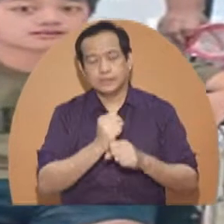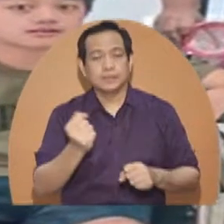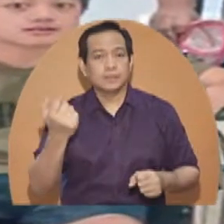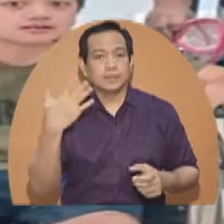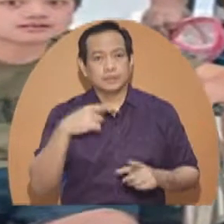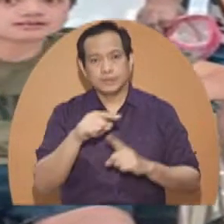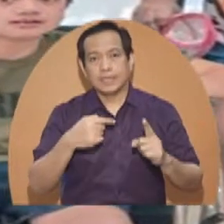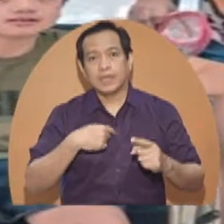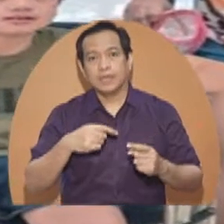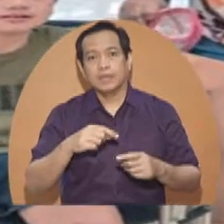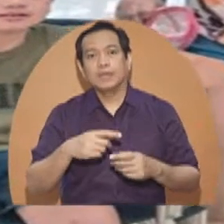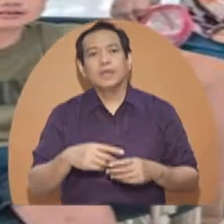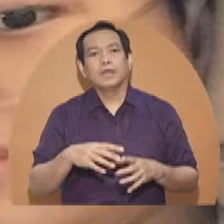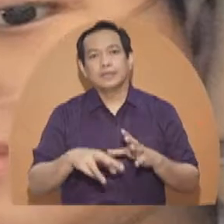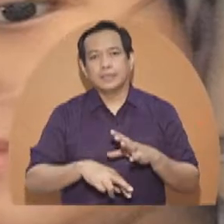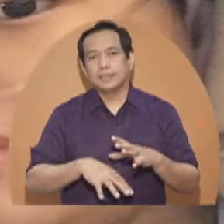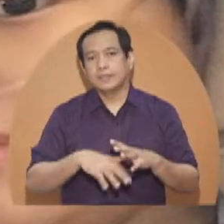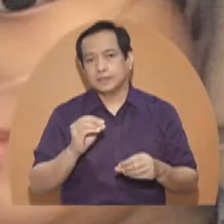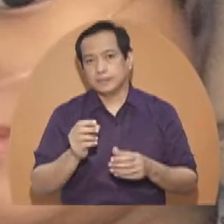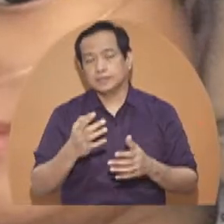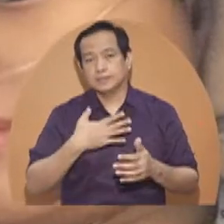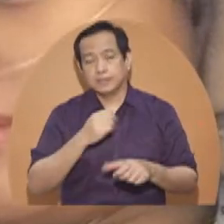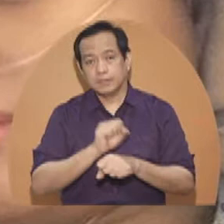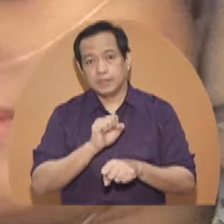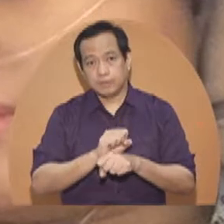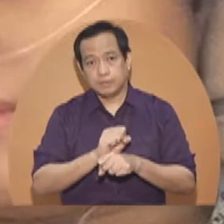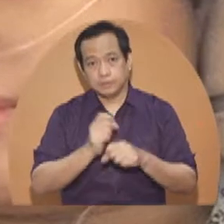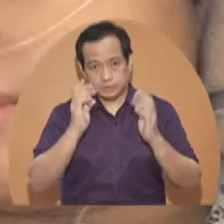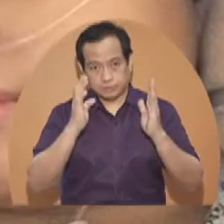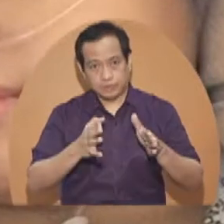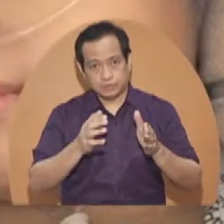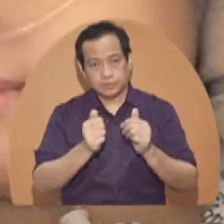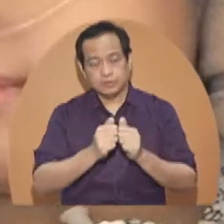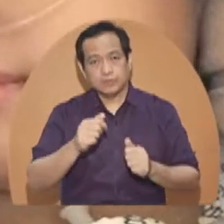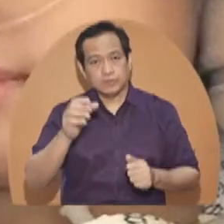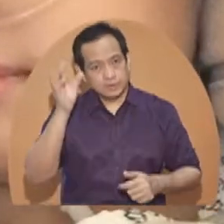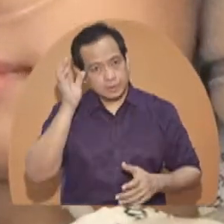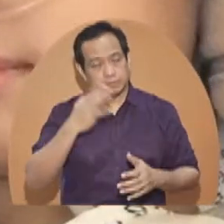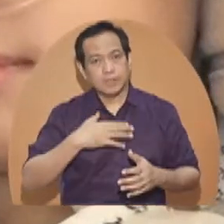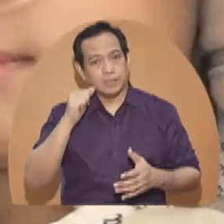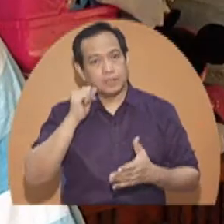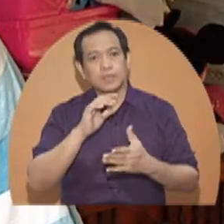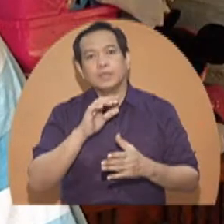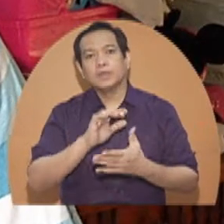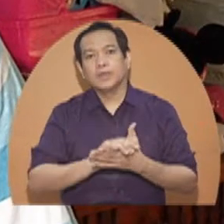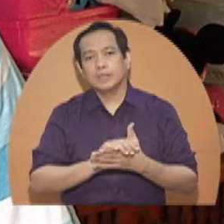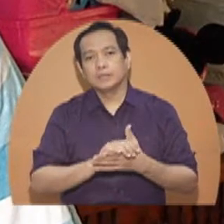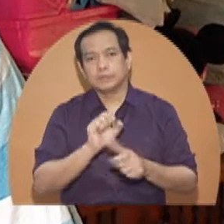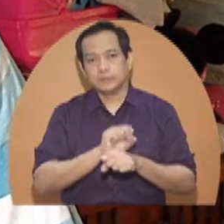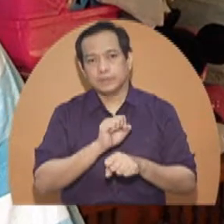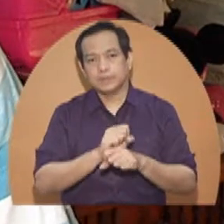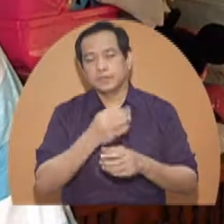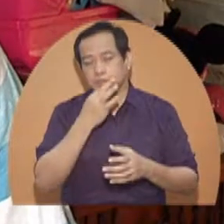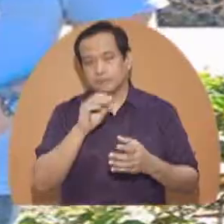Since three years ago na niya nag-resign ako sa work para mas hands-on sa kay Charles. Tapos yung wife ko, nagkatrabaho siya sa isang